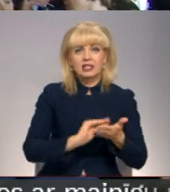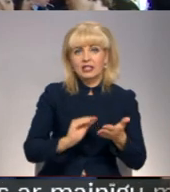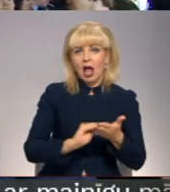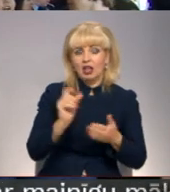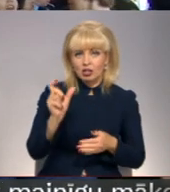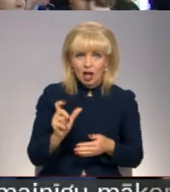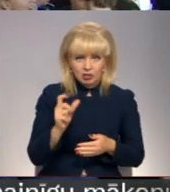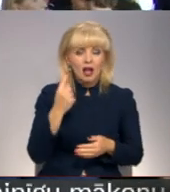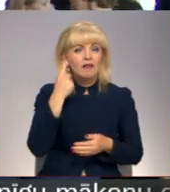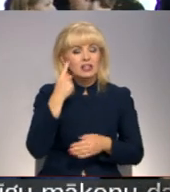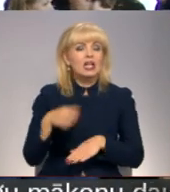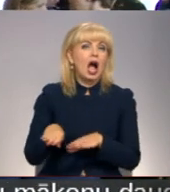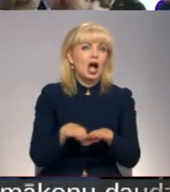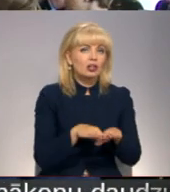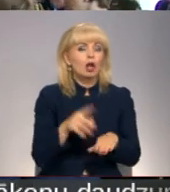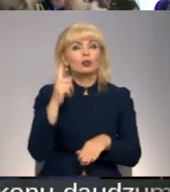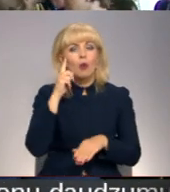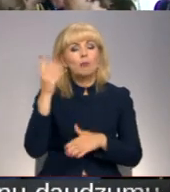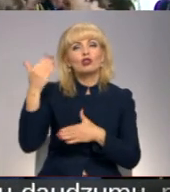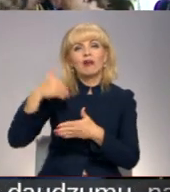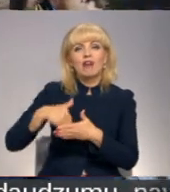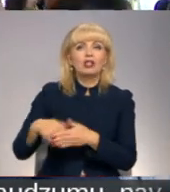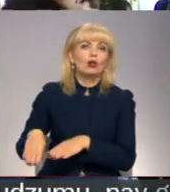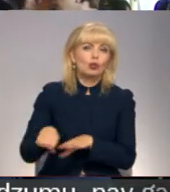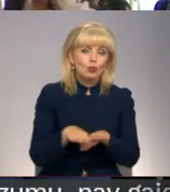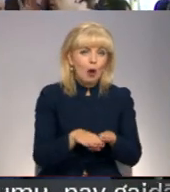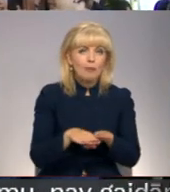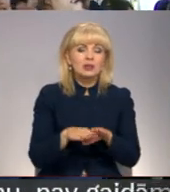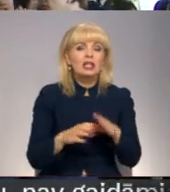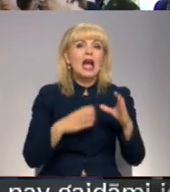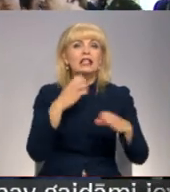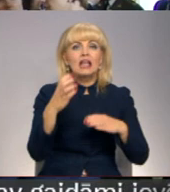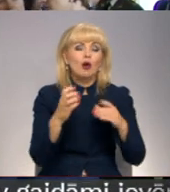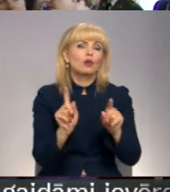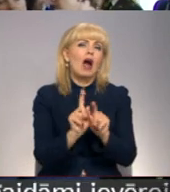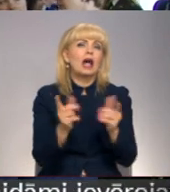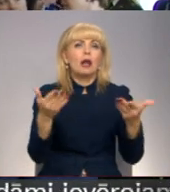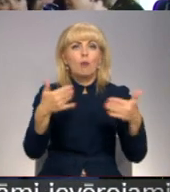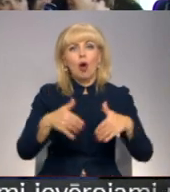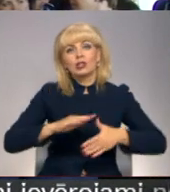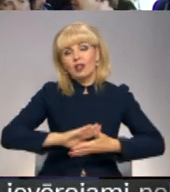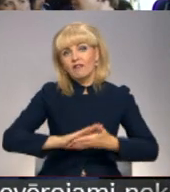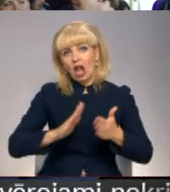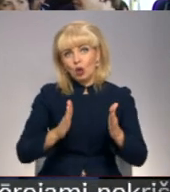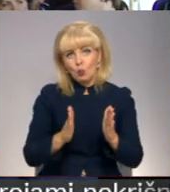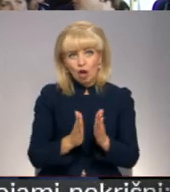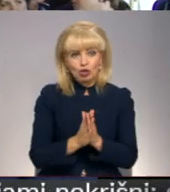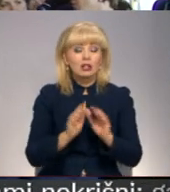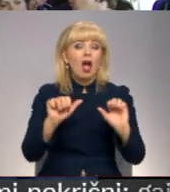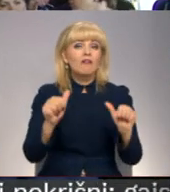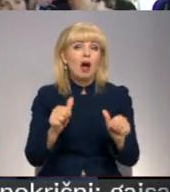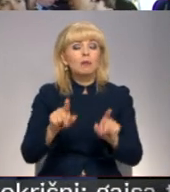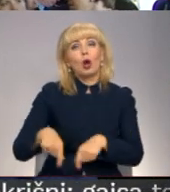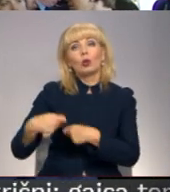ir vienā domājoši, vēsturiski vienojošs un geogrāfiski un politiski vienojošs formāts, kas